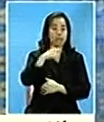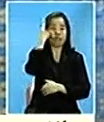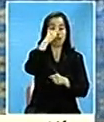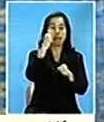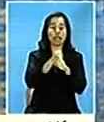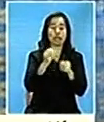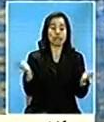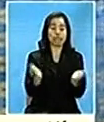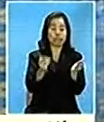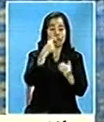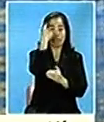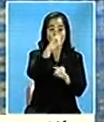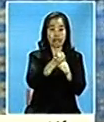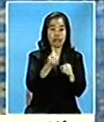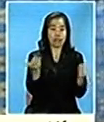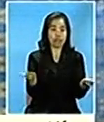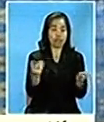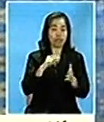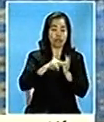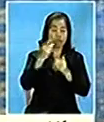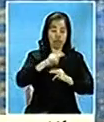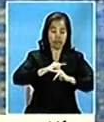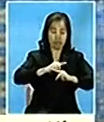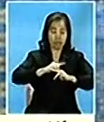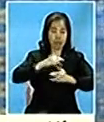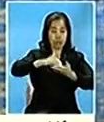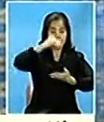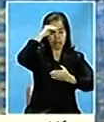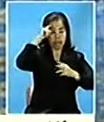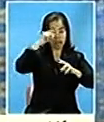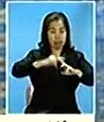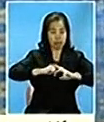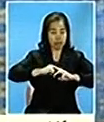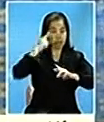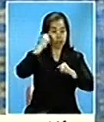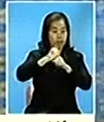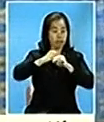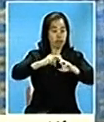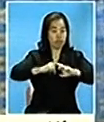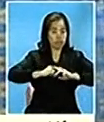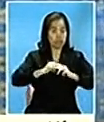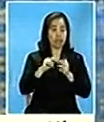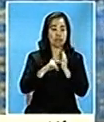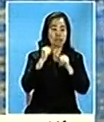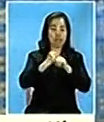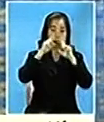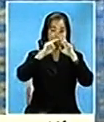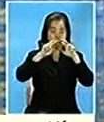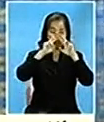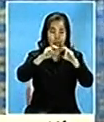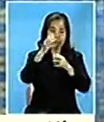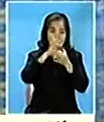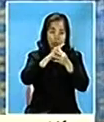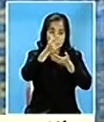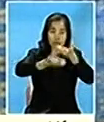แก่น้อยเท่าแก่น้อยคิดเองทำเองอย่างน้อยที่สุดมีการวิจัยการตลาดวิจัยการผลิต